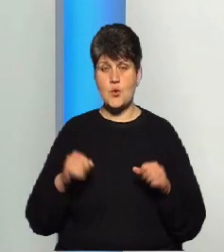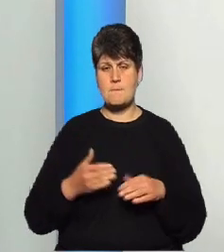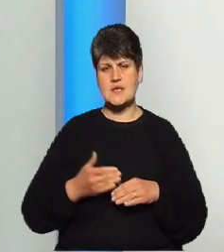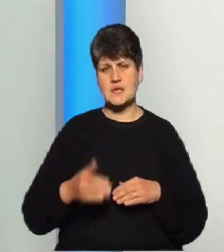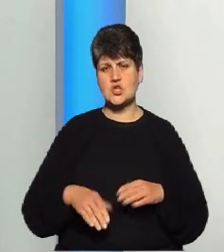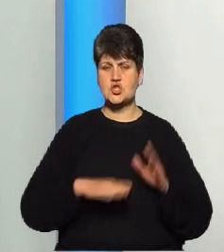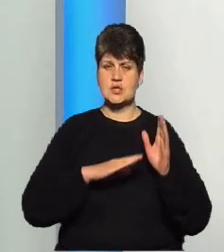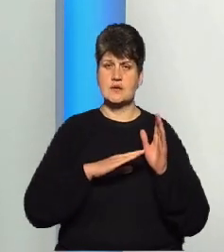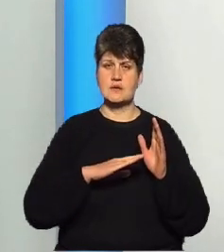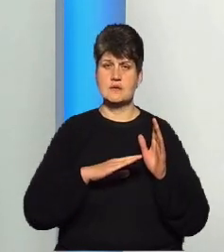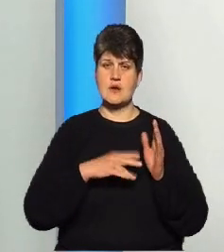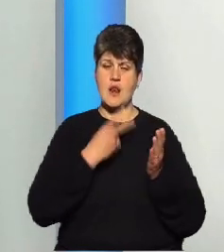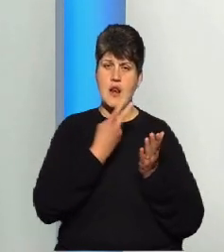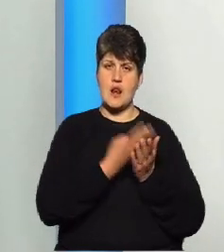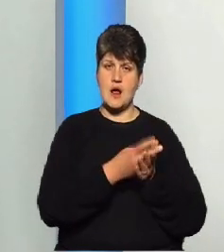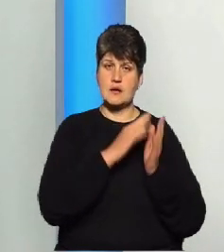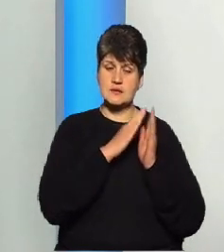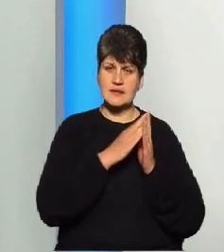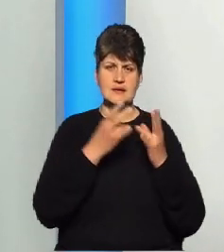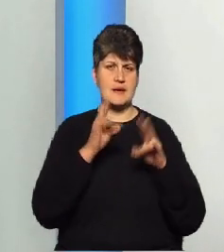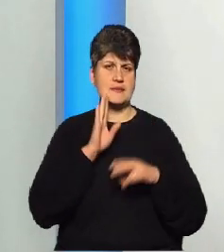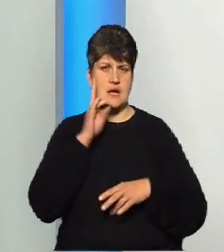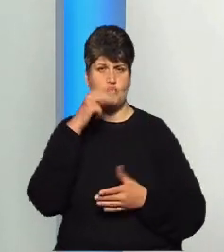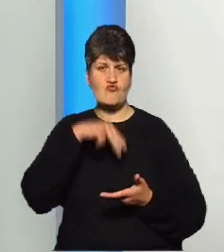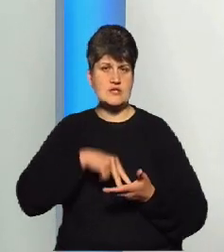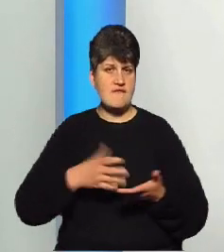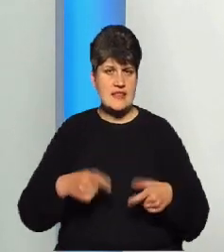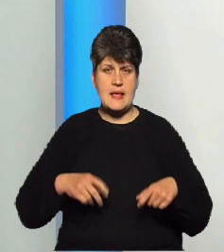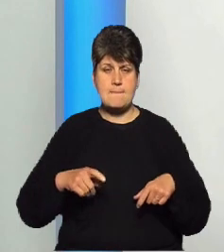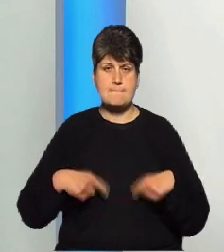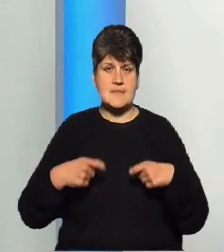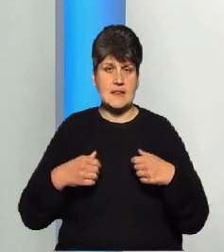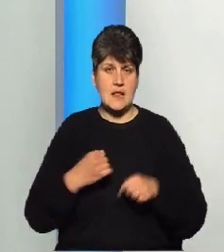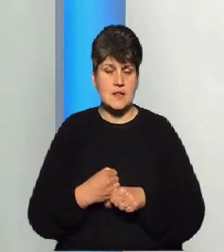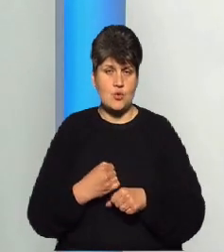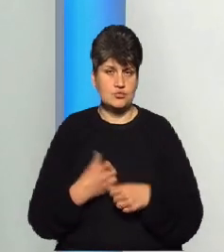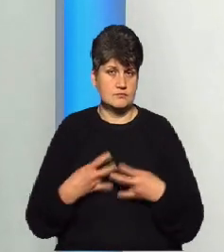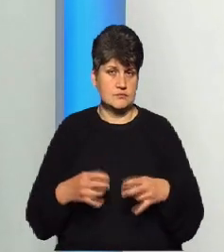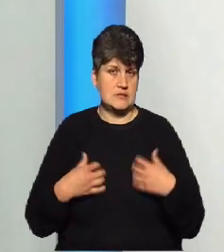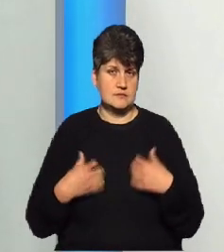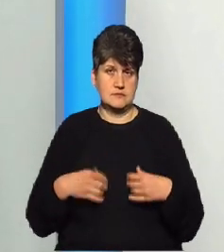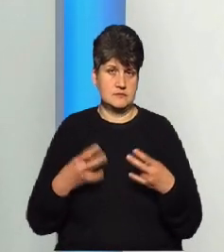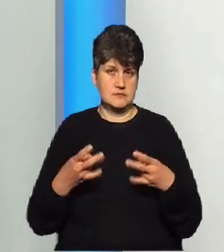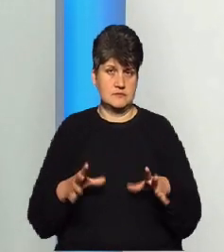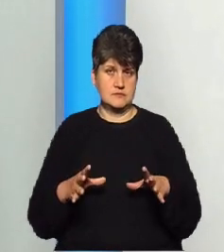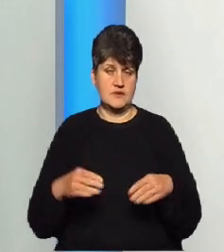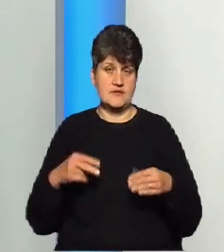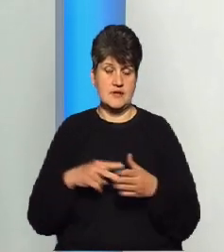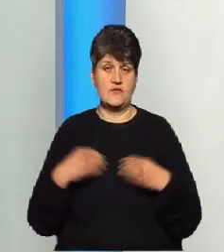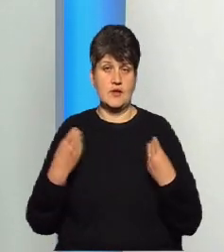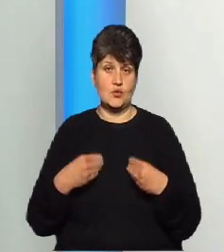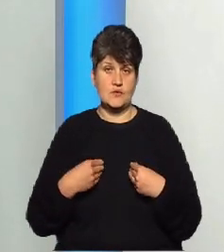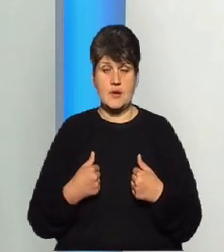і зранку не треба ставати, вже бігти на роботу, тому що зранку став, вдягнувся, принаймні моя робота цього вже не